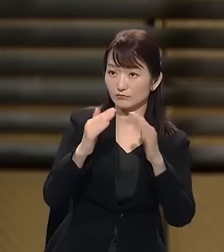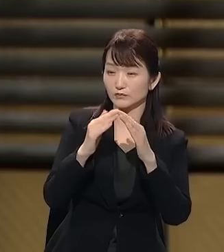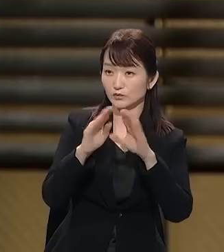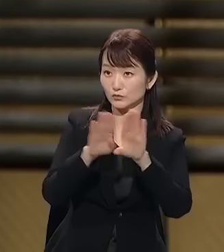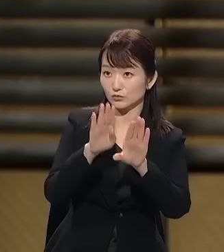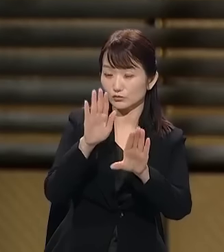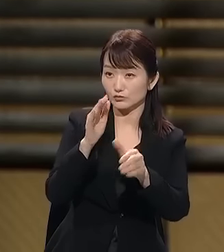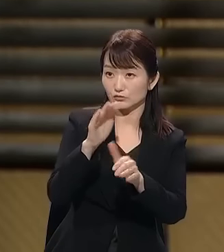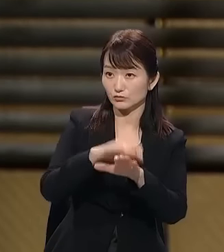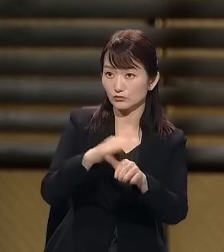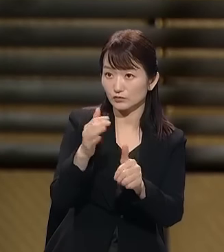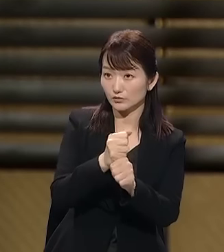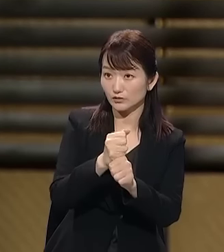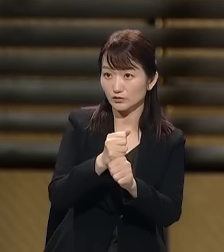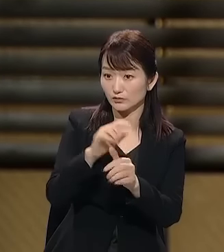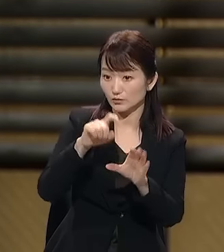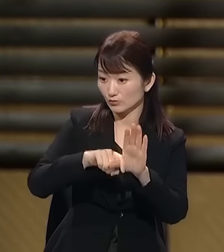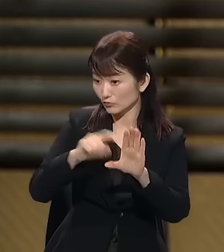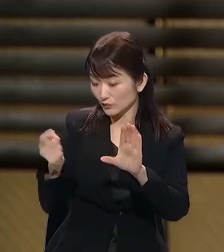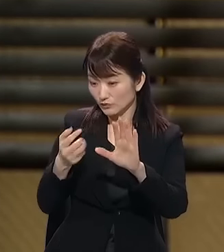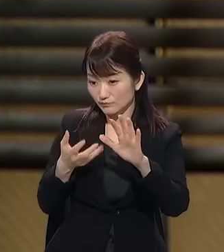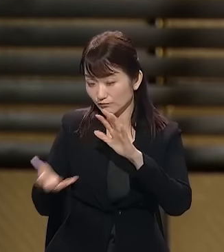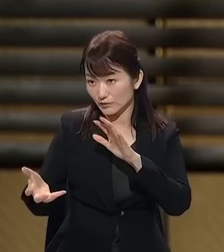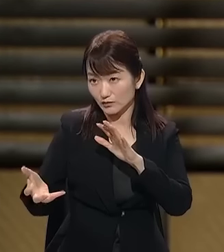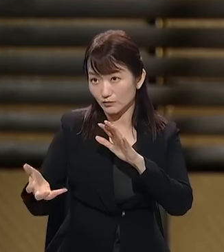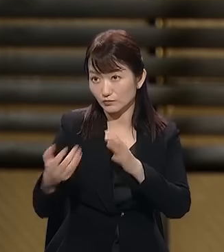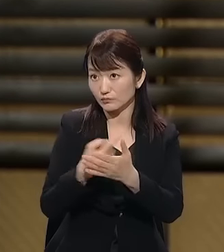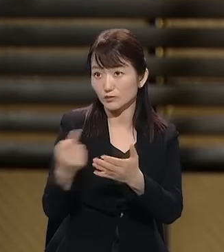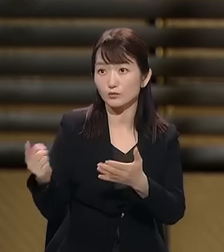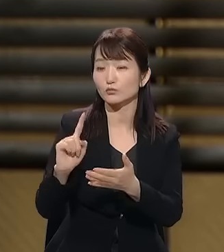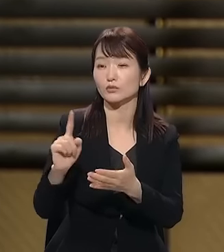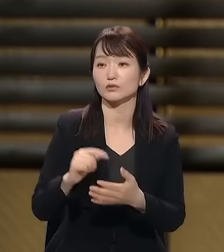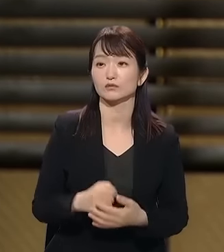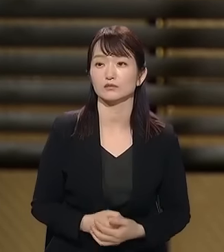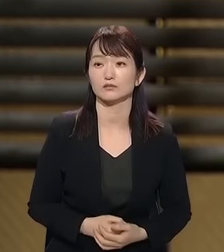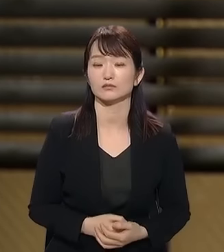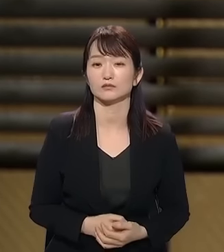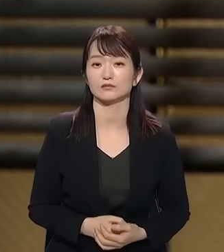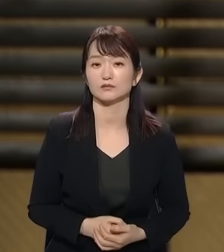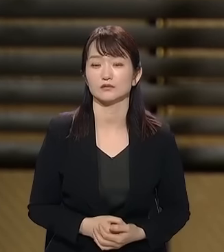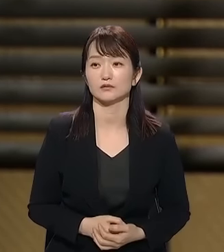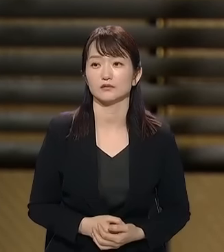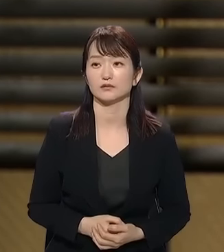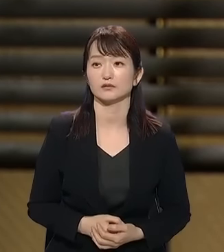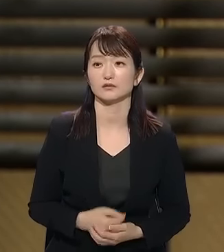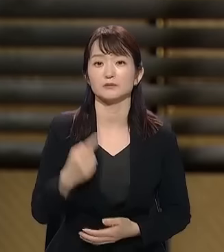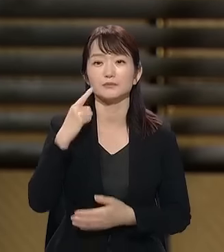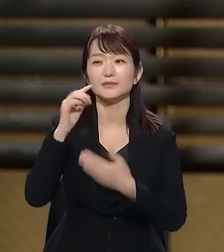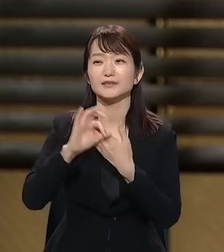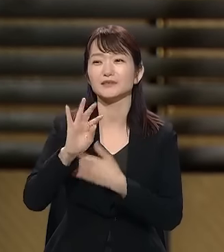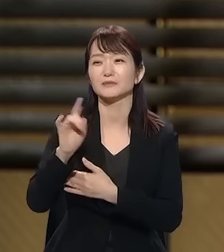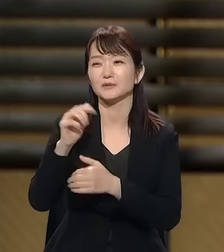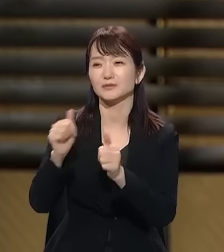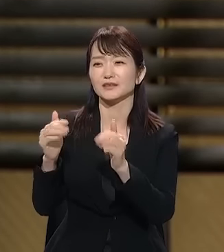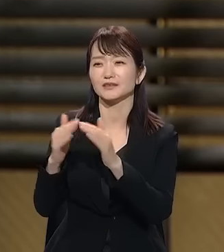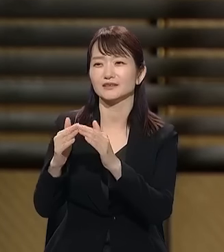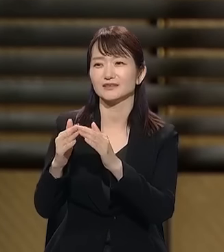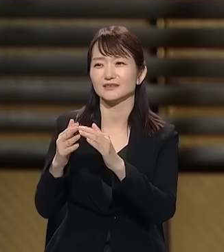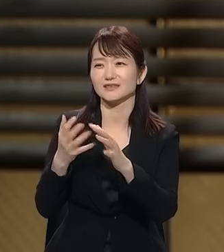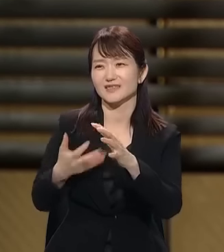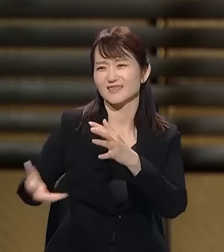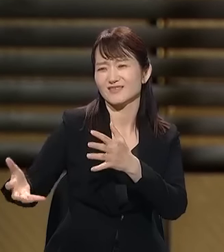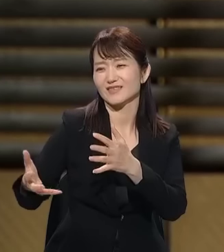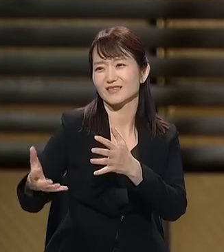들어가고 나오고 하면 이거 주거 침입하고 손개 아니냐 사님 그냥 이렇게 여쭤 볼게요 만약에 백 변호사님 집을 저렇게 했어 어떻게 하실 거예요 아 가만히 안